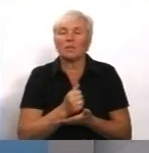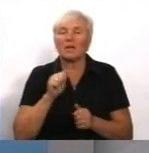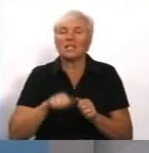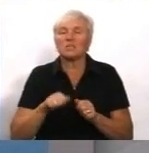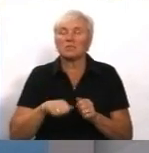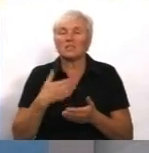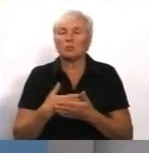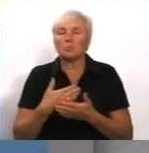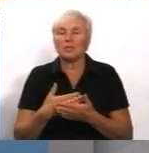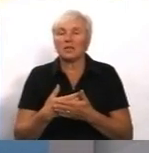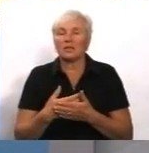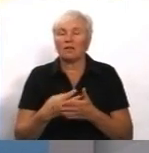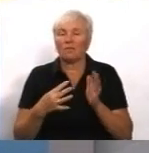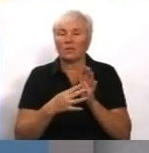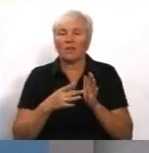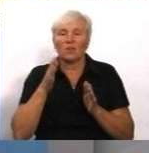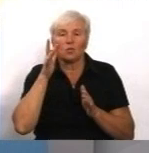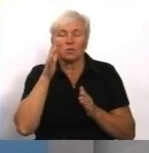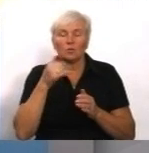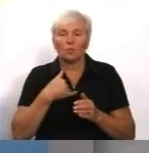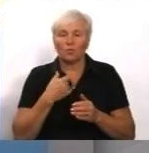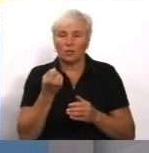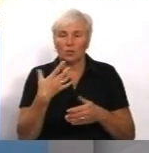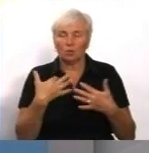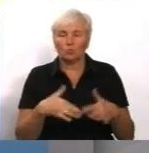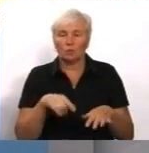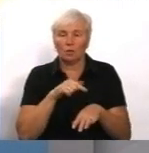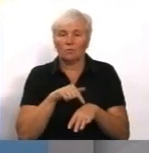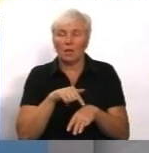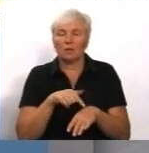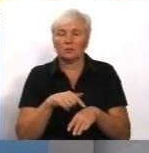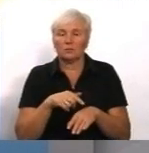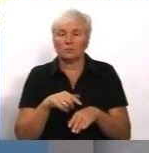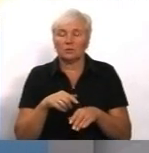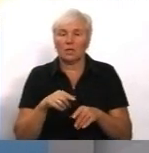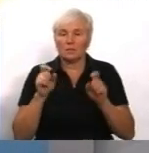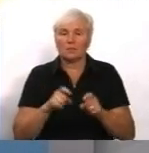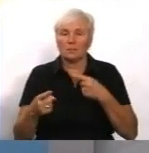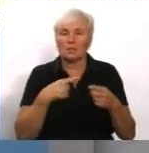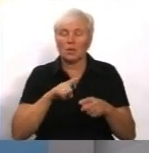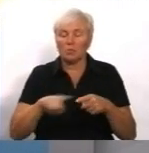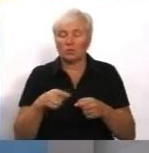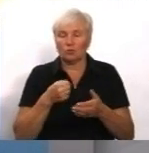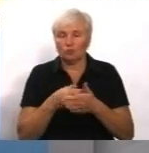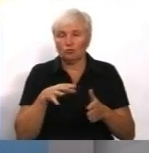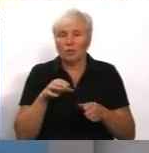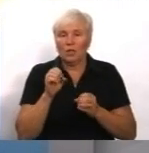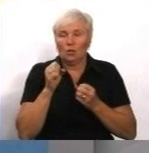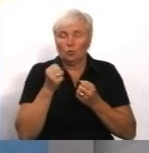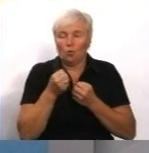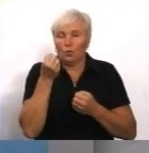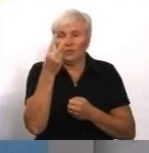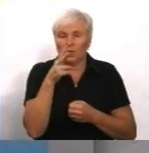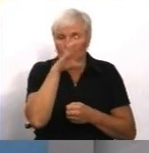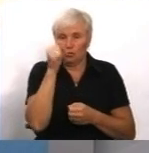наприклад, в 9 годин, в 11 у нас вже засідання НПК, і до 12 ночі в нас вже